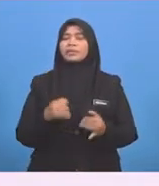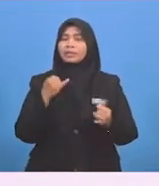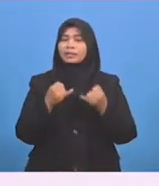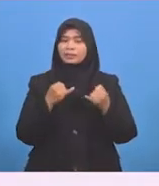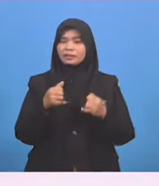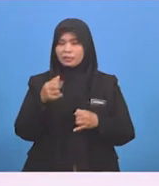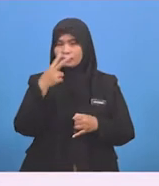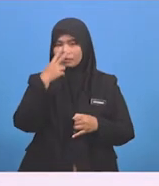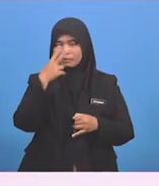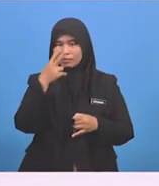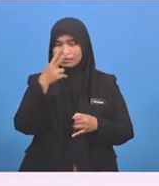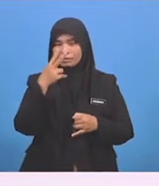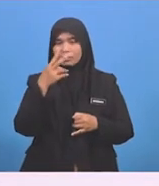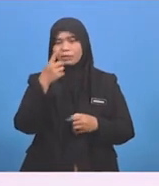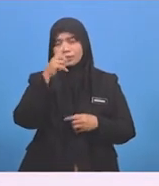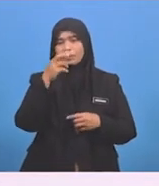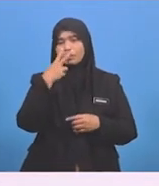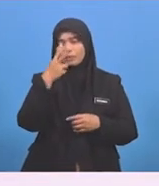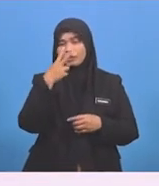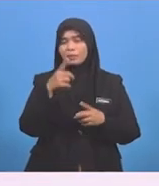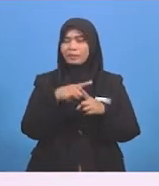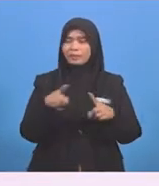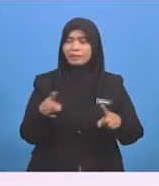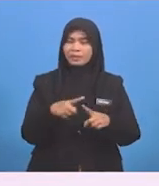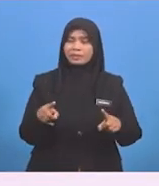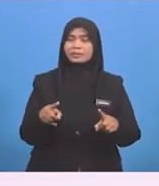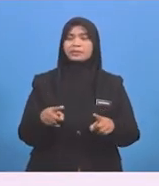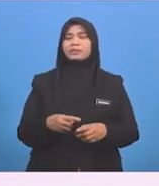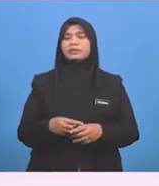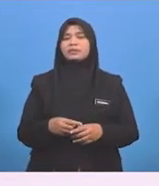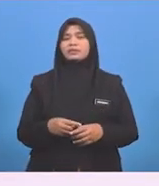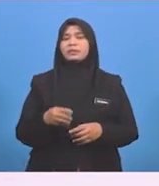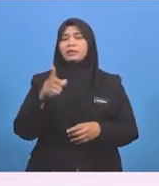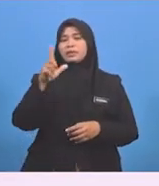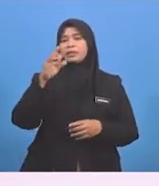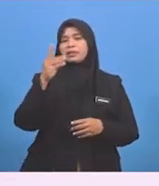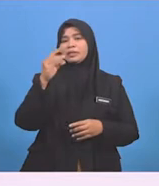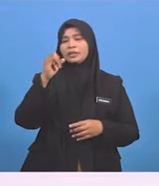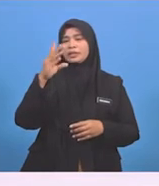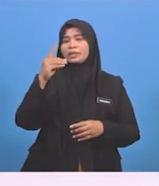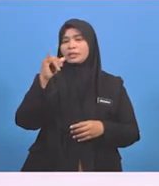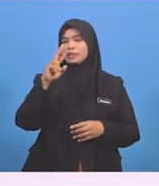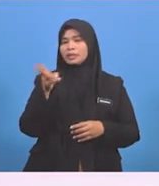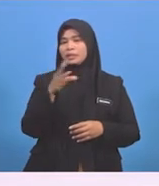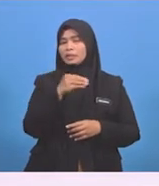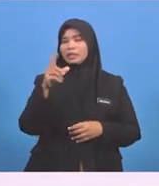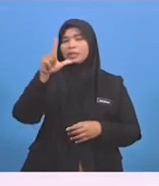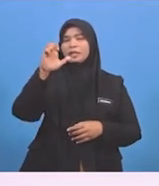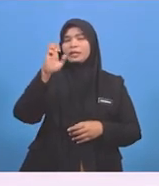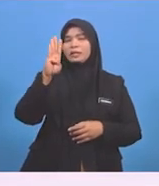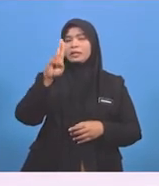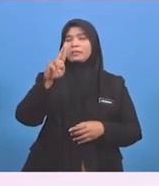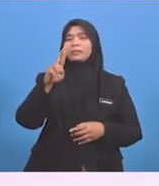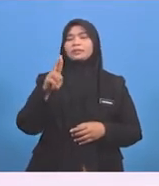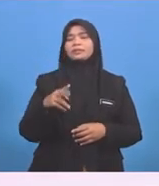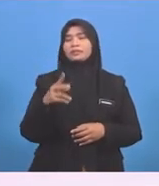Jika anda perhatikan, untuk melihat perbezaan takat didih dan takat lebur, kita akan lihat pada paksi